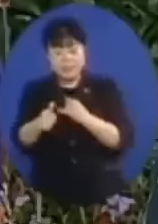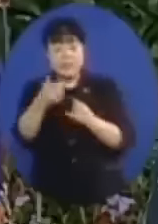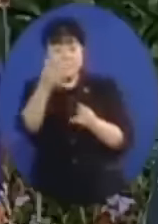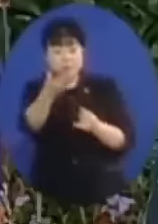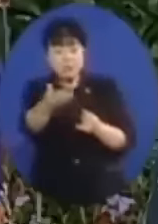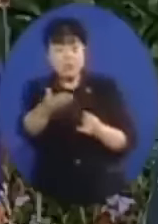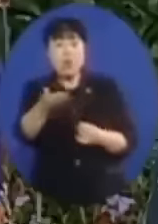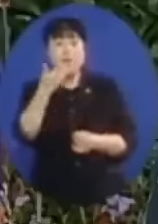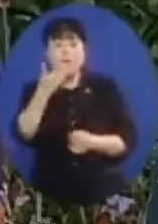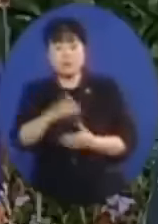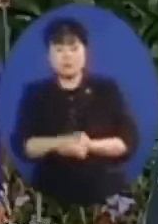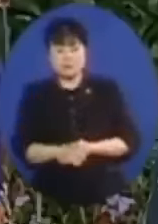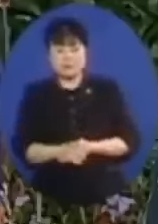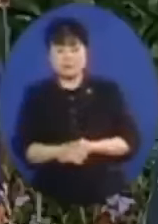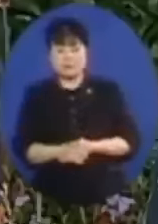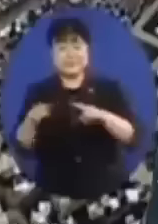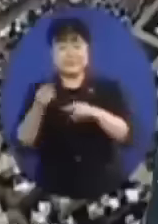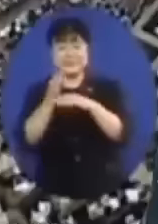주며 그도 먹은지라.